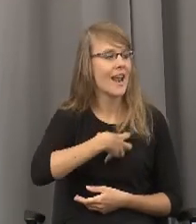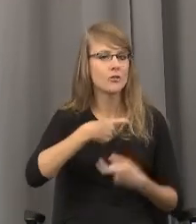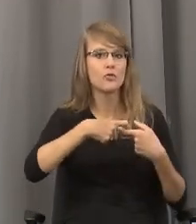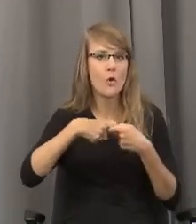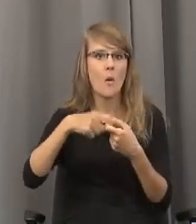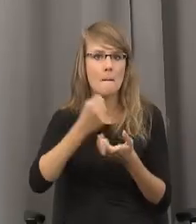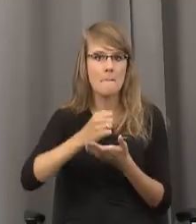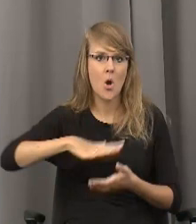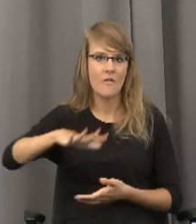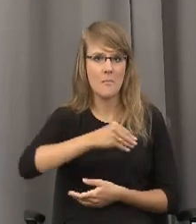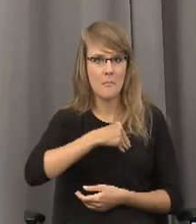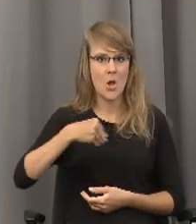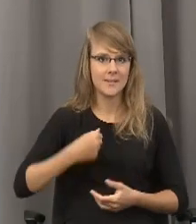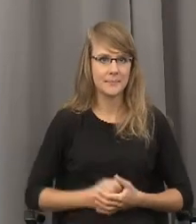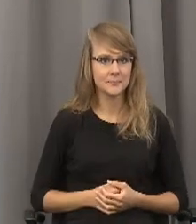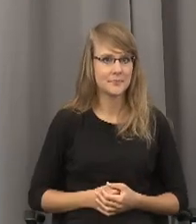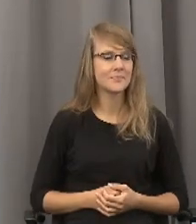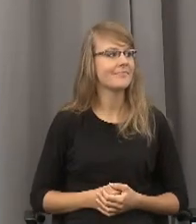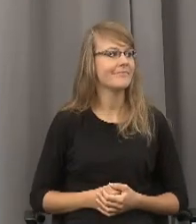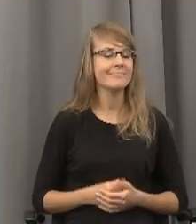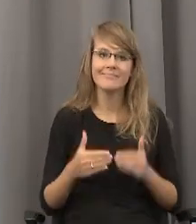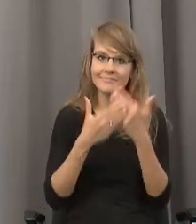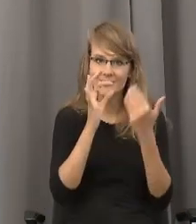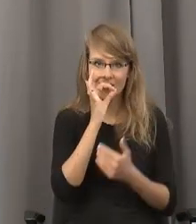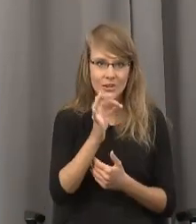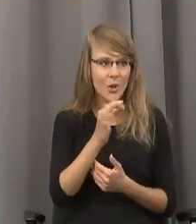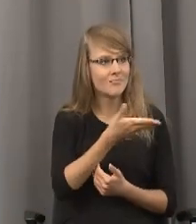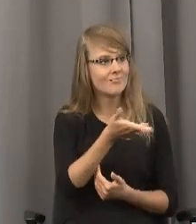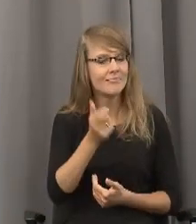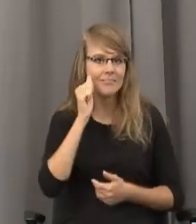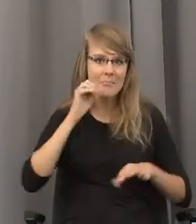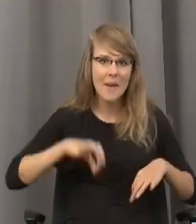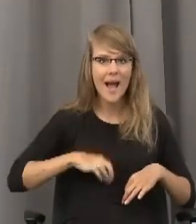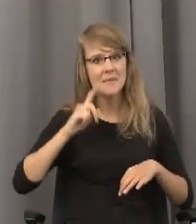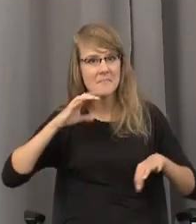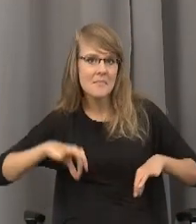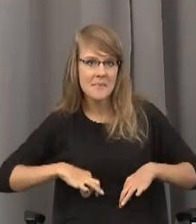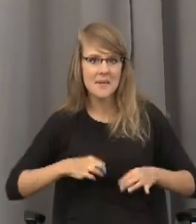Polskich. Dzień dobry, panie i panowie, szanowni państwo.